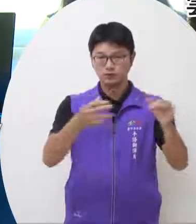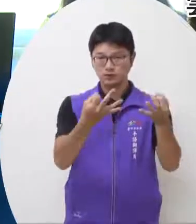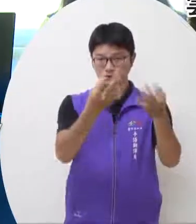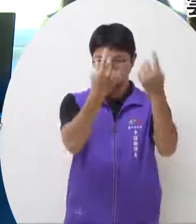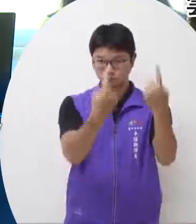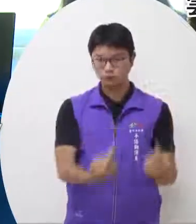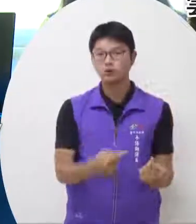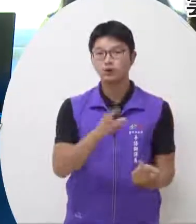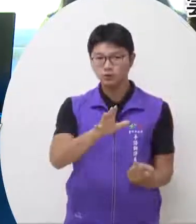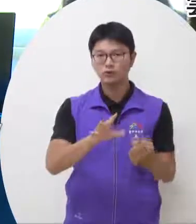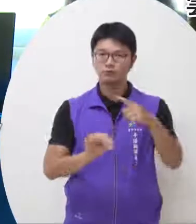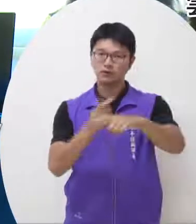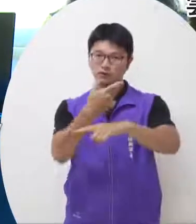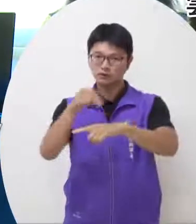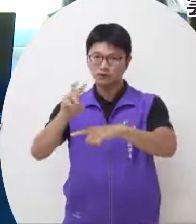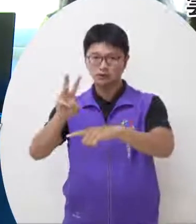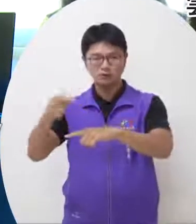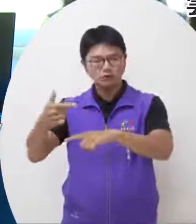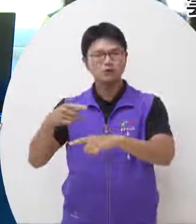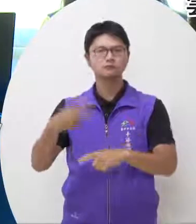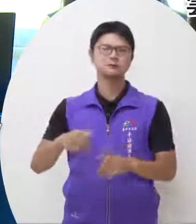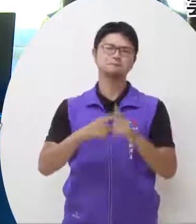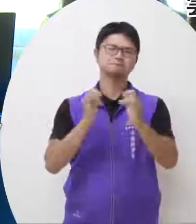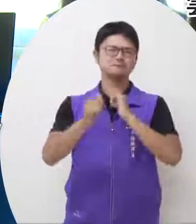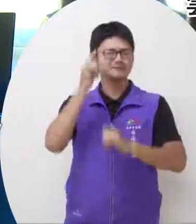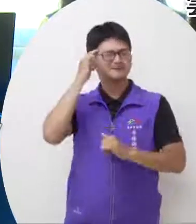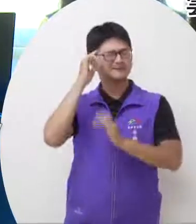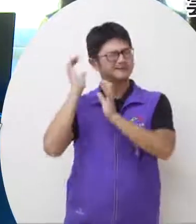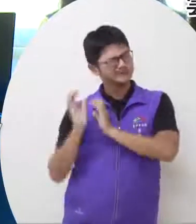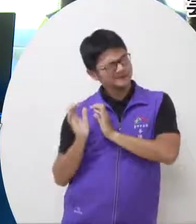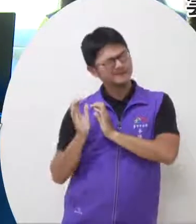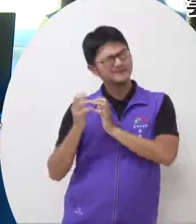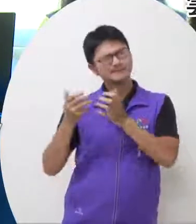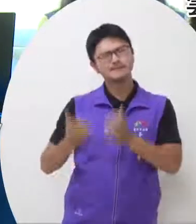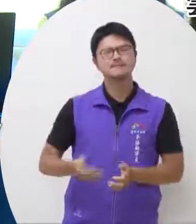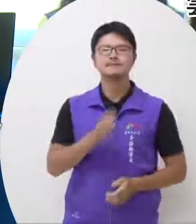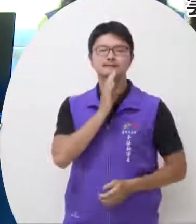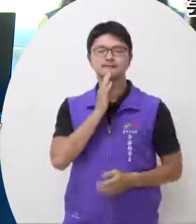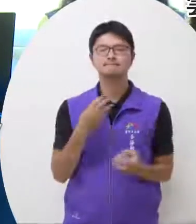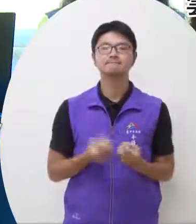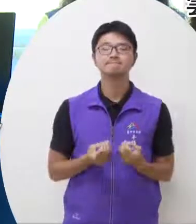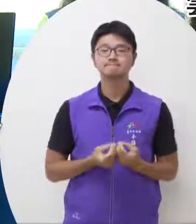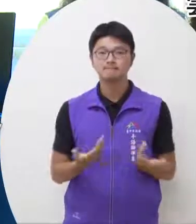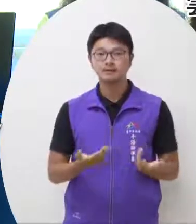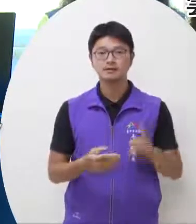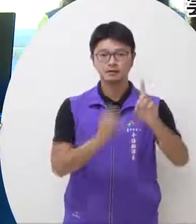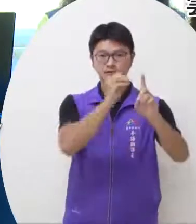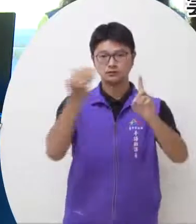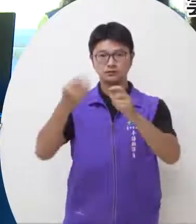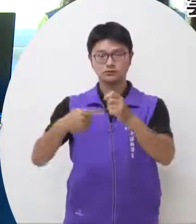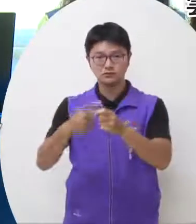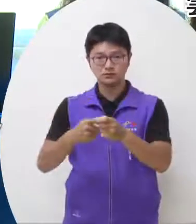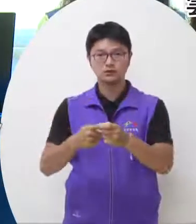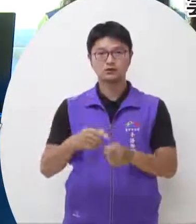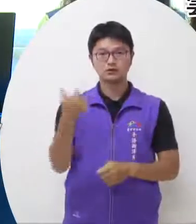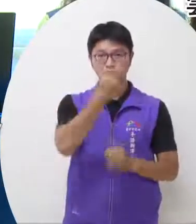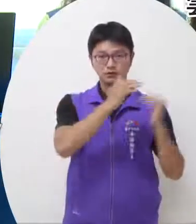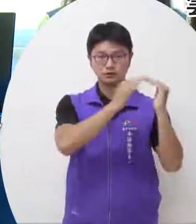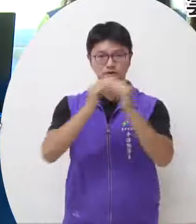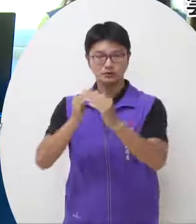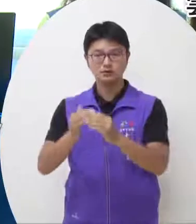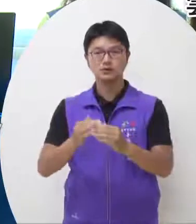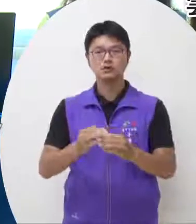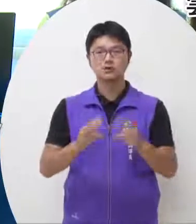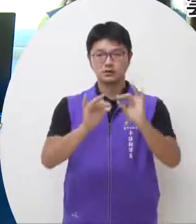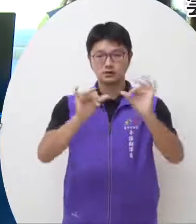调降了6.36%，可是民众还是觉得负担真的是很沉重那这109年的一个六都公告地价的